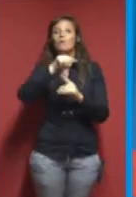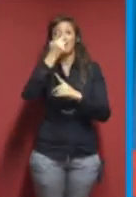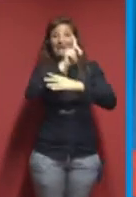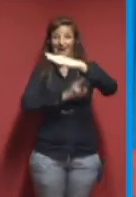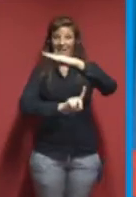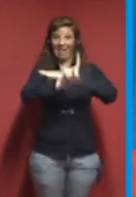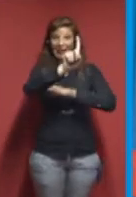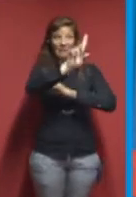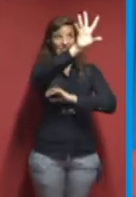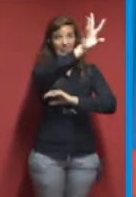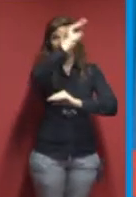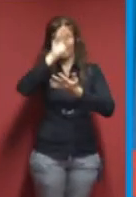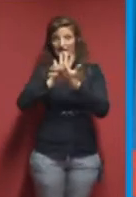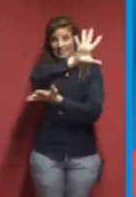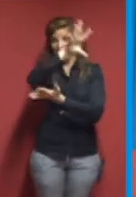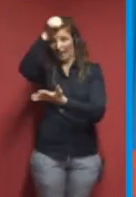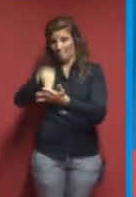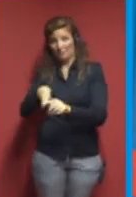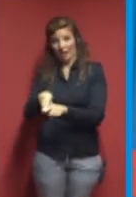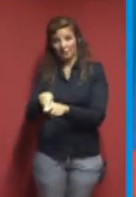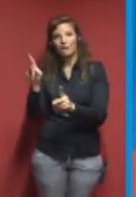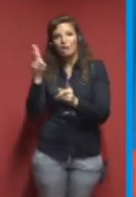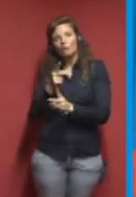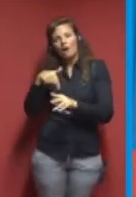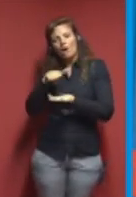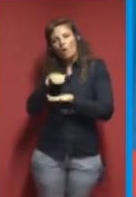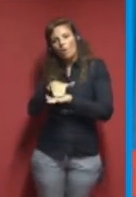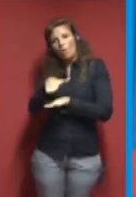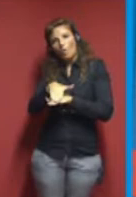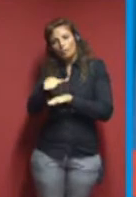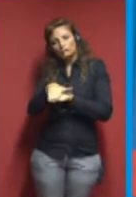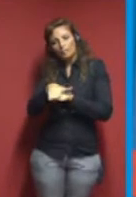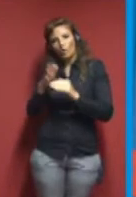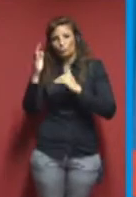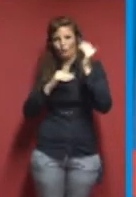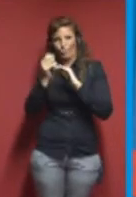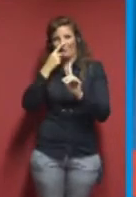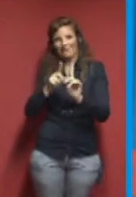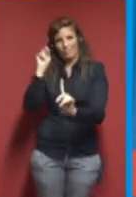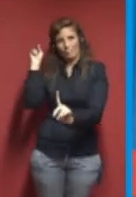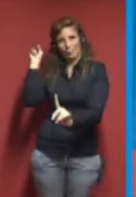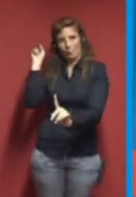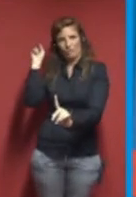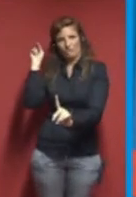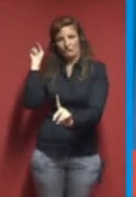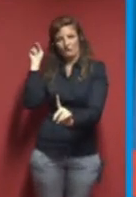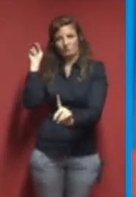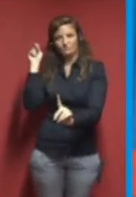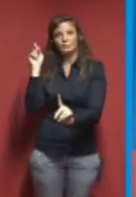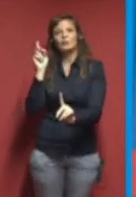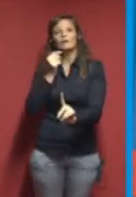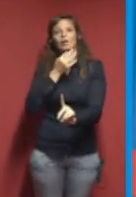questa stampate usiamo questo tipo di strutture comunque